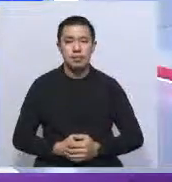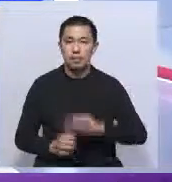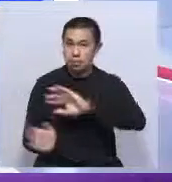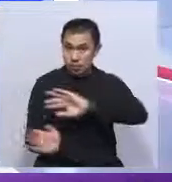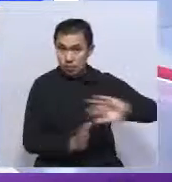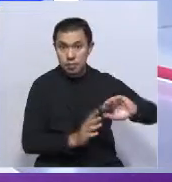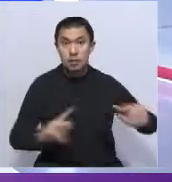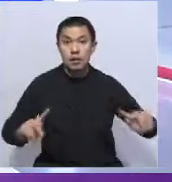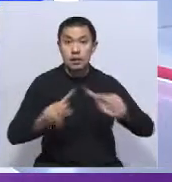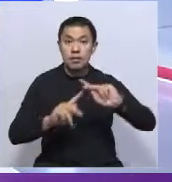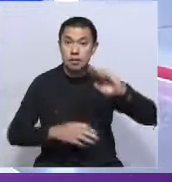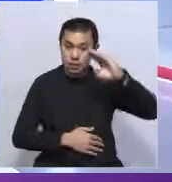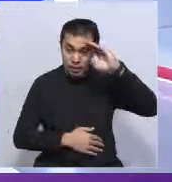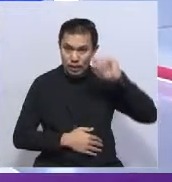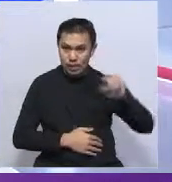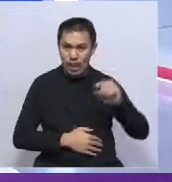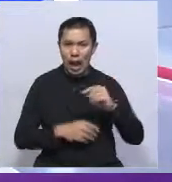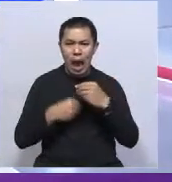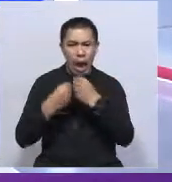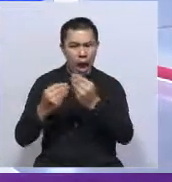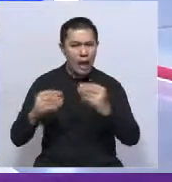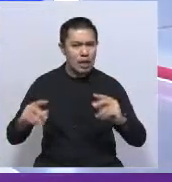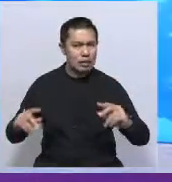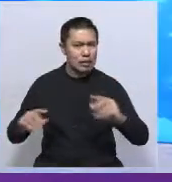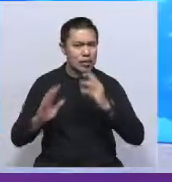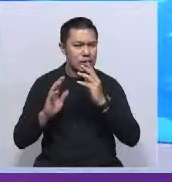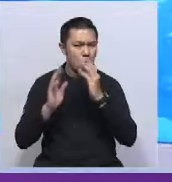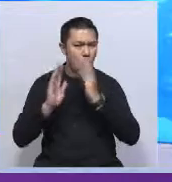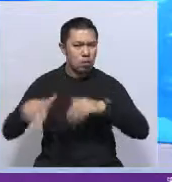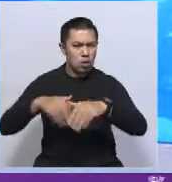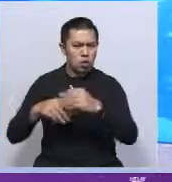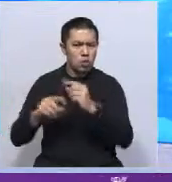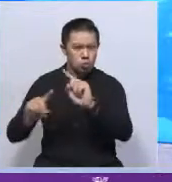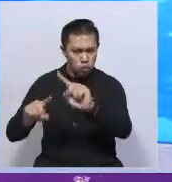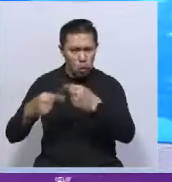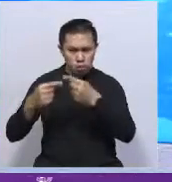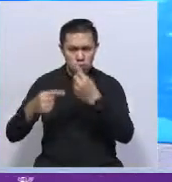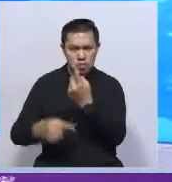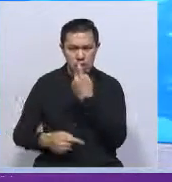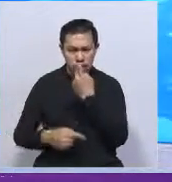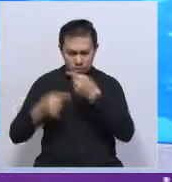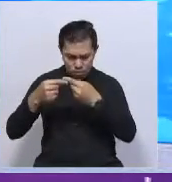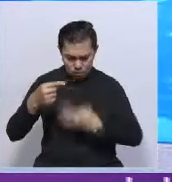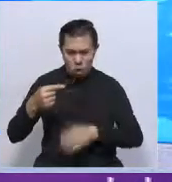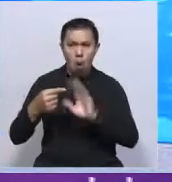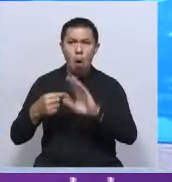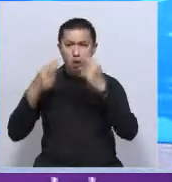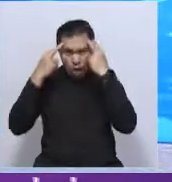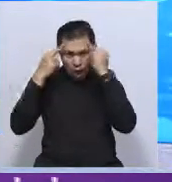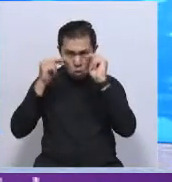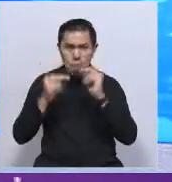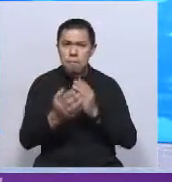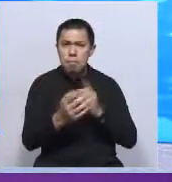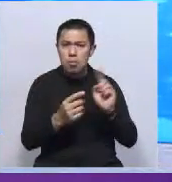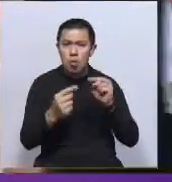กระทรวงมหาดไทยเตรียมเปิดให้ประชาชนตอบ6คำถามของนายกรัฐมนตรีผ่านศูนย์ดำรงธรรมทั่วประเทศตั้งแต่สัปดาห์หน้าเป็นต้นไปค่ะ